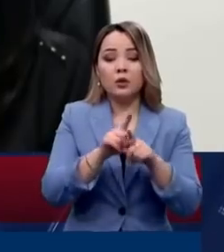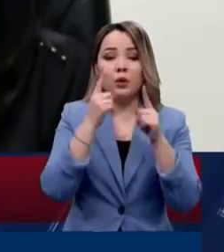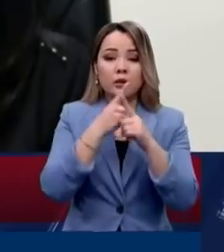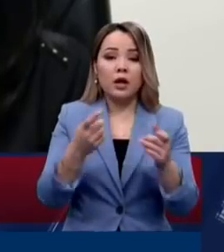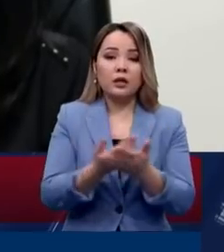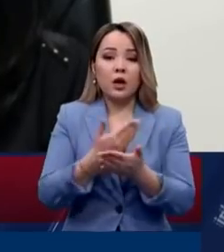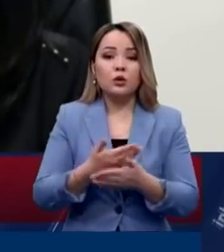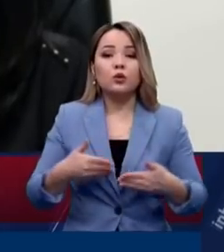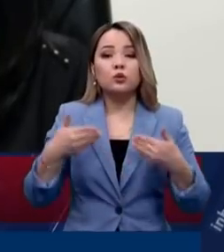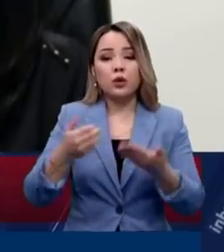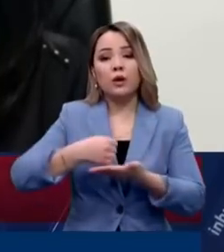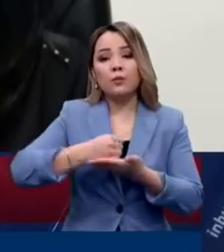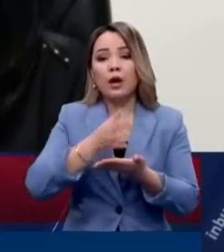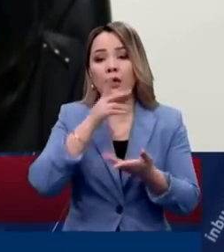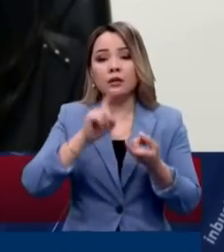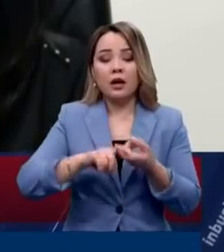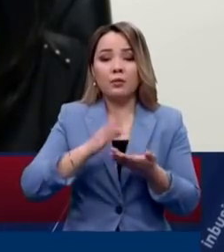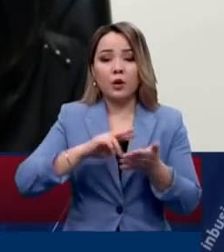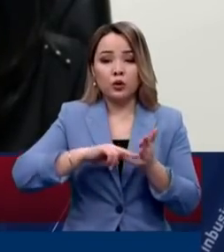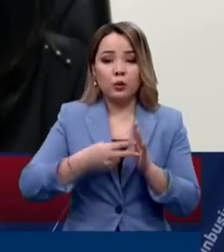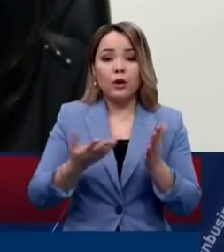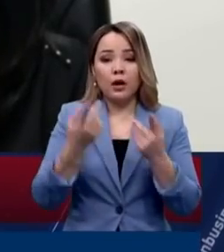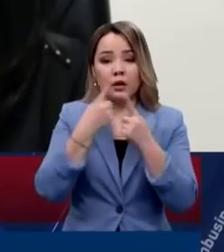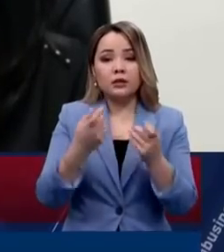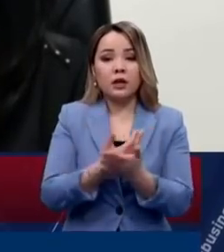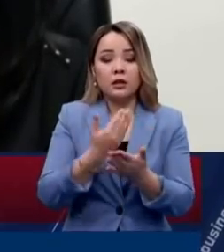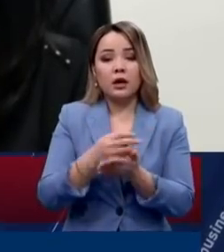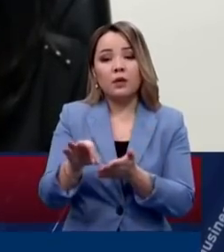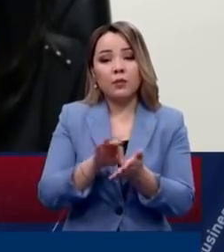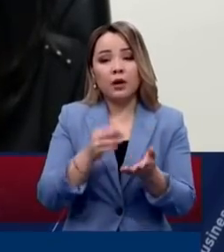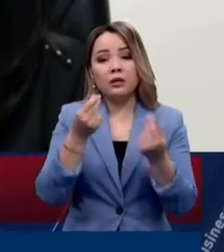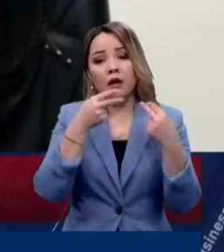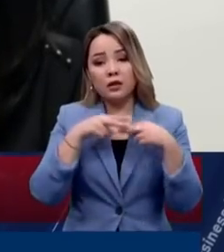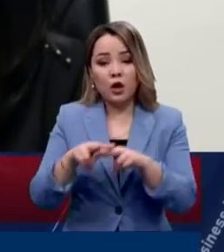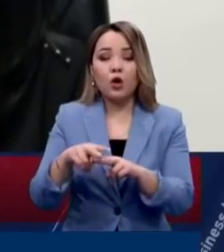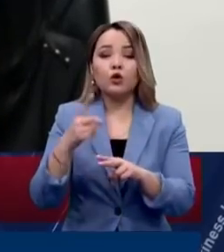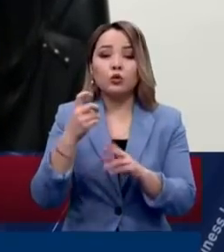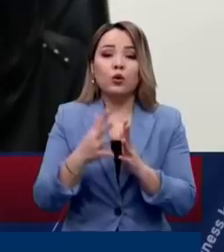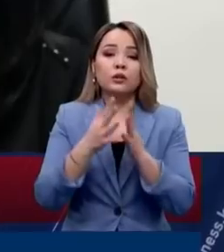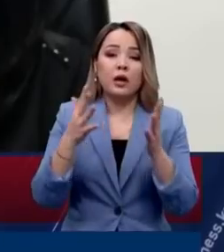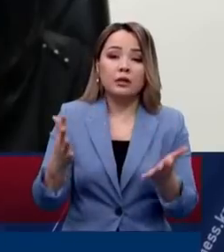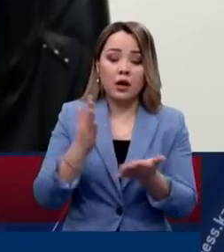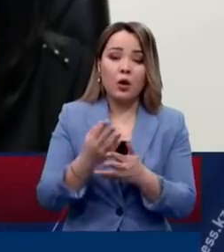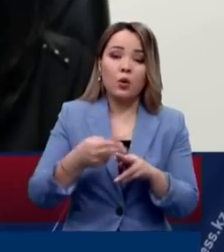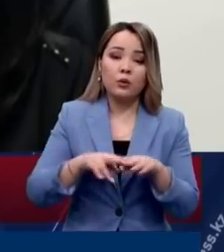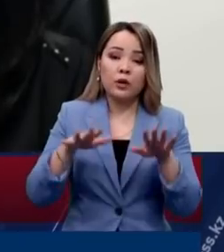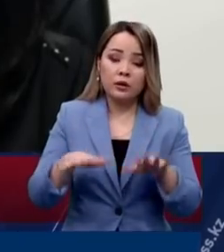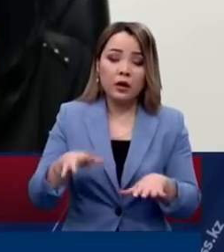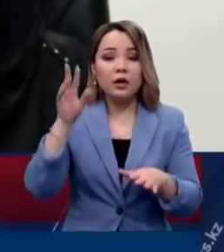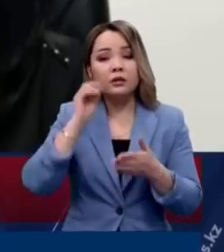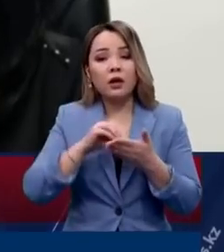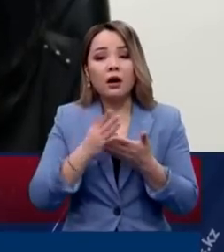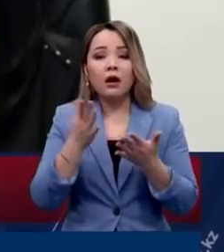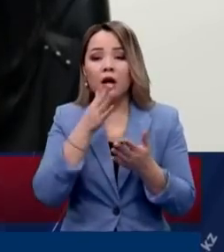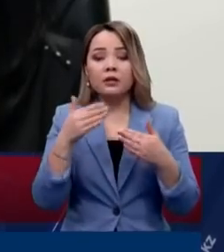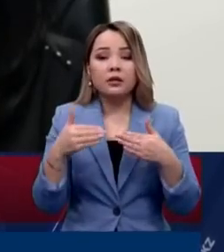мәліметтерді ұсыну мерзімдерін бекітуді жоспарлап отыр. Енді бұлар мәліметтер қалай беріледі? Бірден ақша аударымдары 100-ден асып кеткен жағдайда ма, сол күні ма, қандай бір мерзімдері бар?